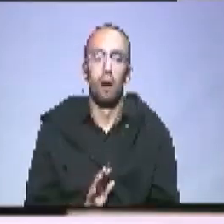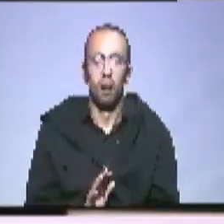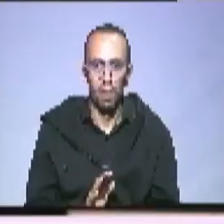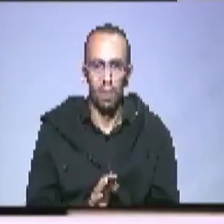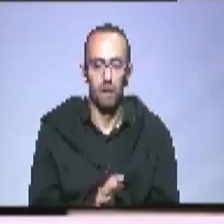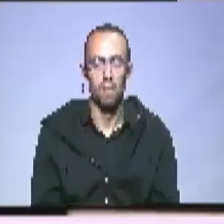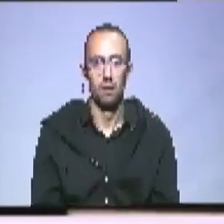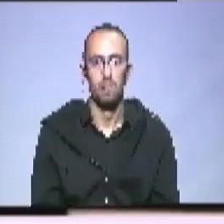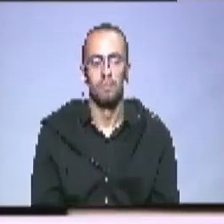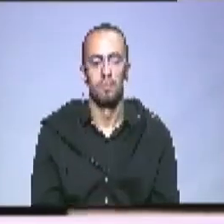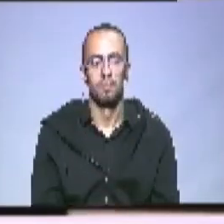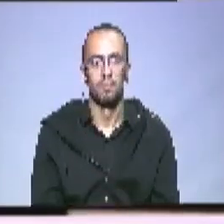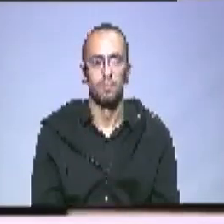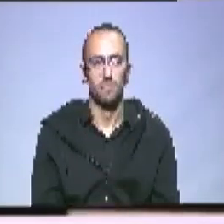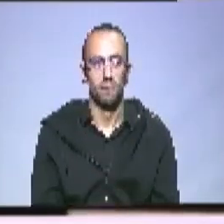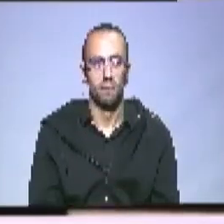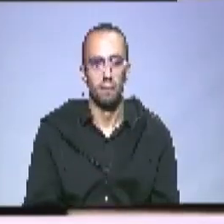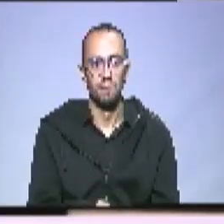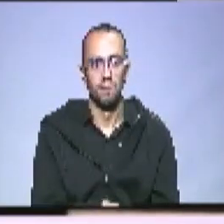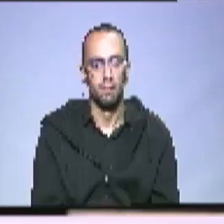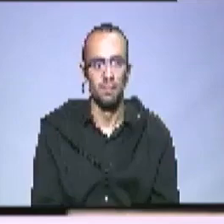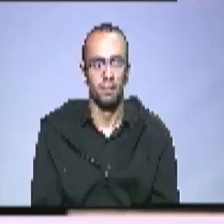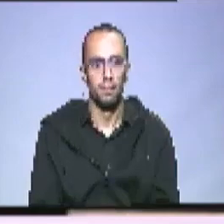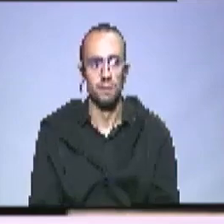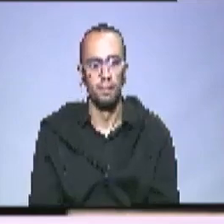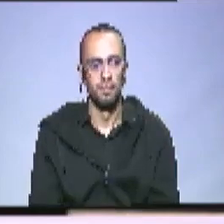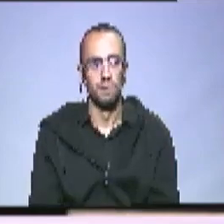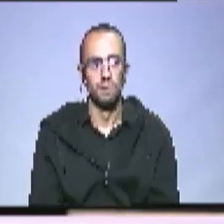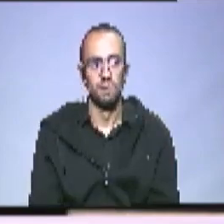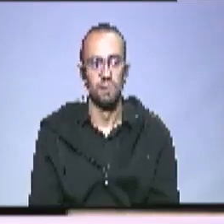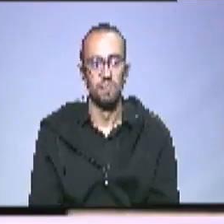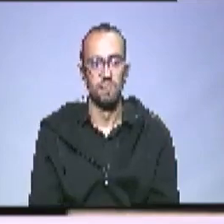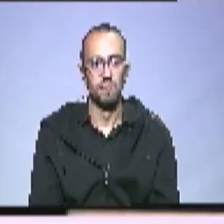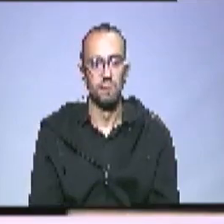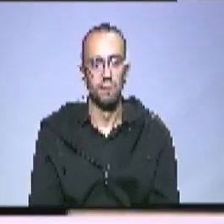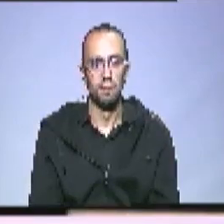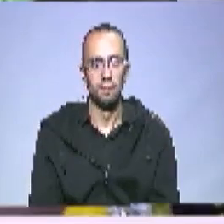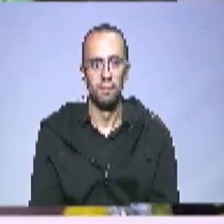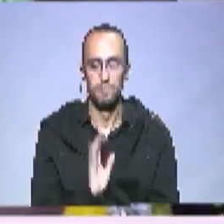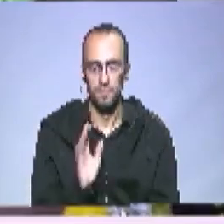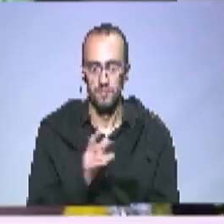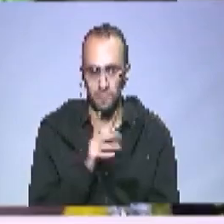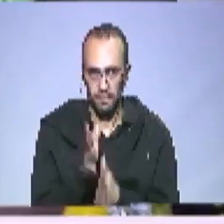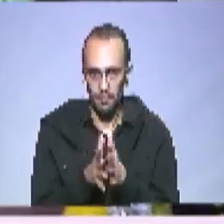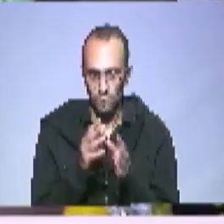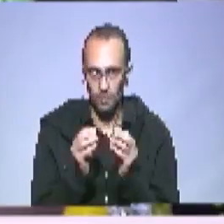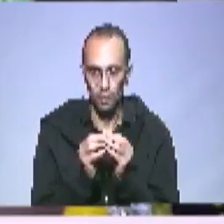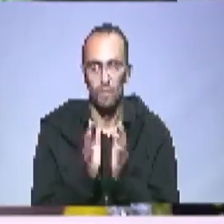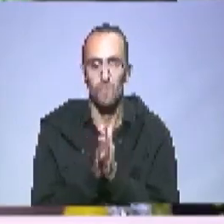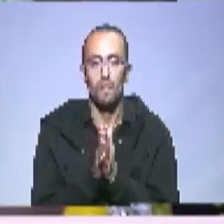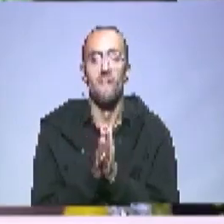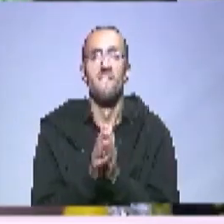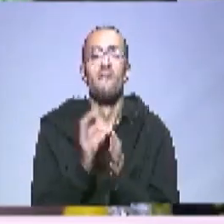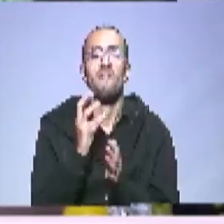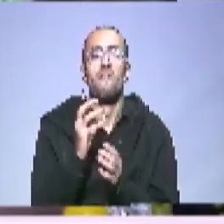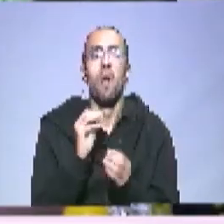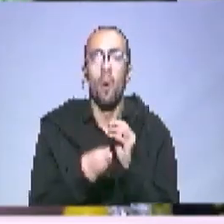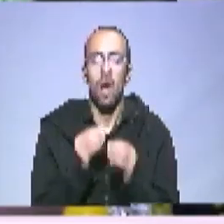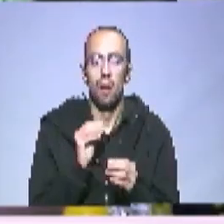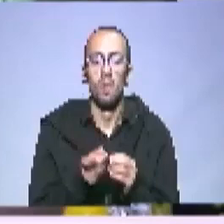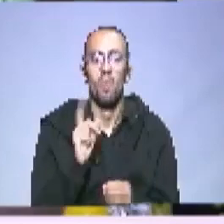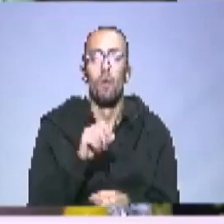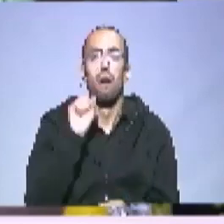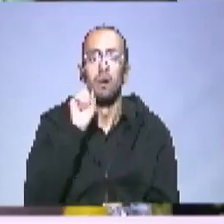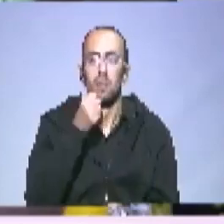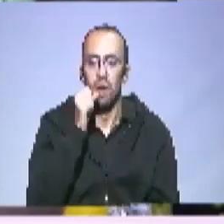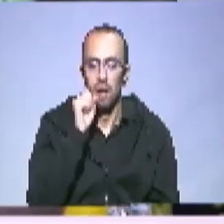كويس؟ خلاص كده؟ ماشي. معانا احنا قلنا فلفل الوان وجزر وفلفل